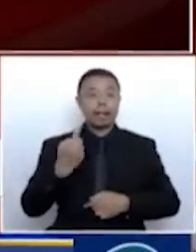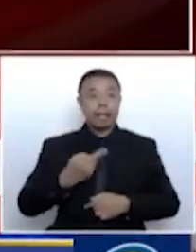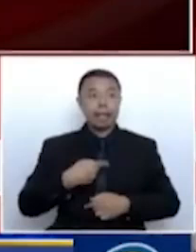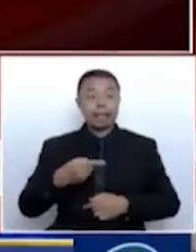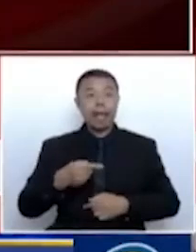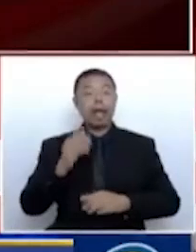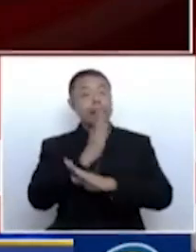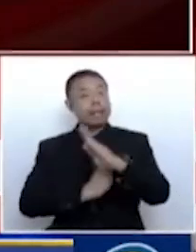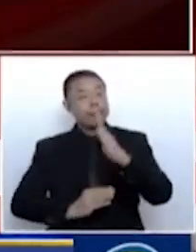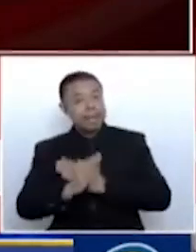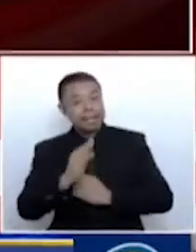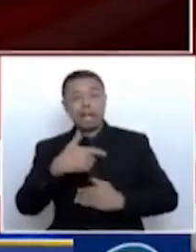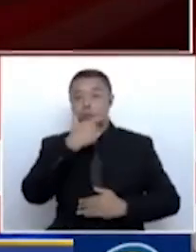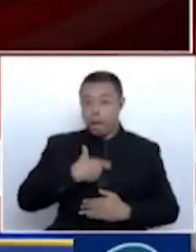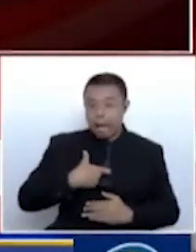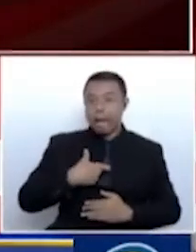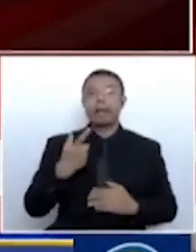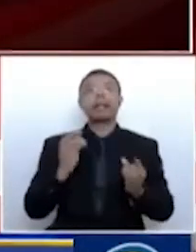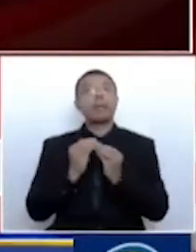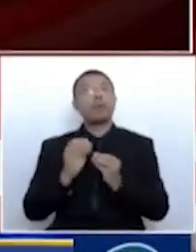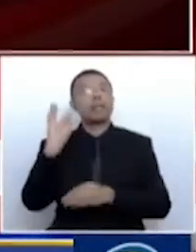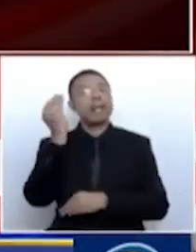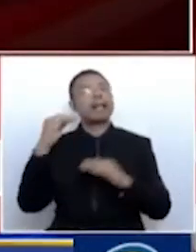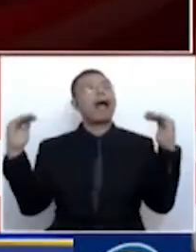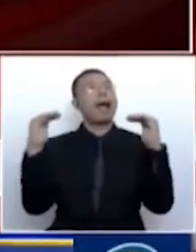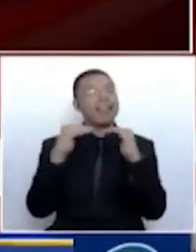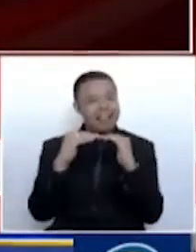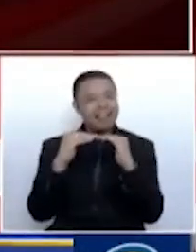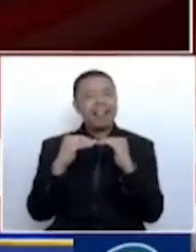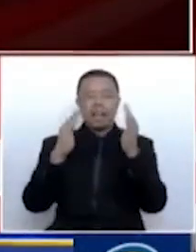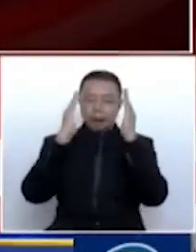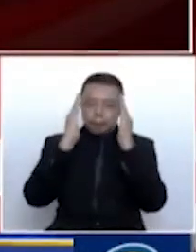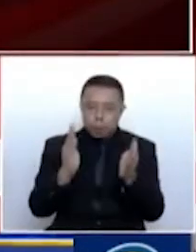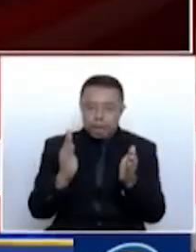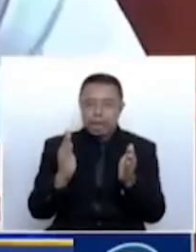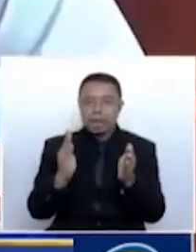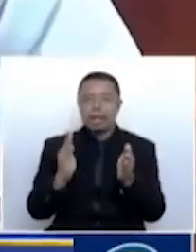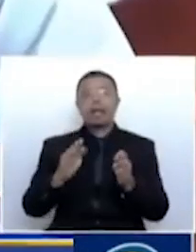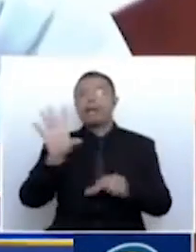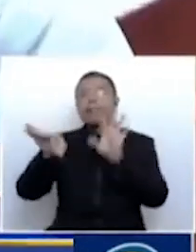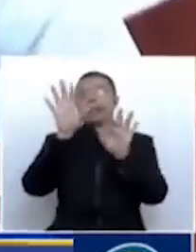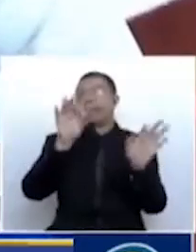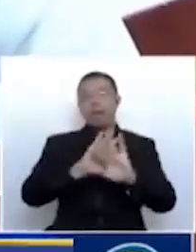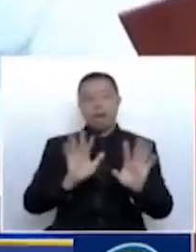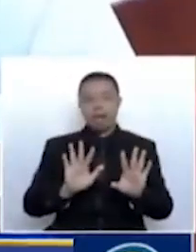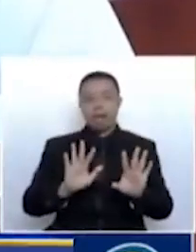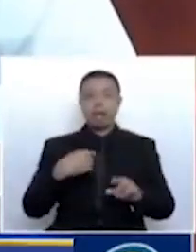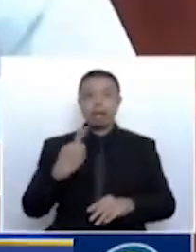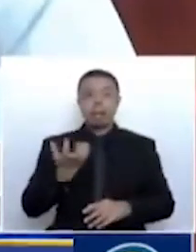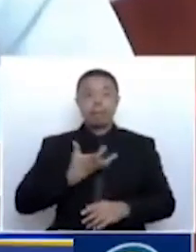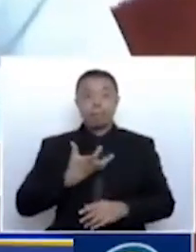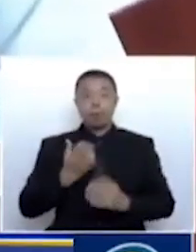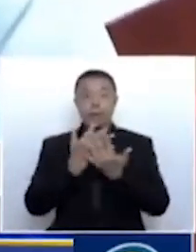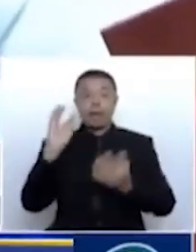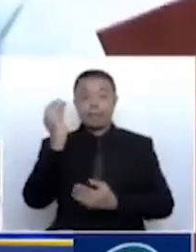Lun disabilitas dan lanjut usia kita bangun Jakarta yang adil dan peduli dan enggak pilih kasih kami